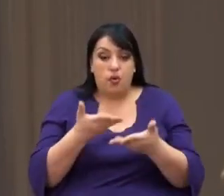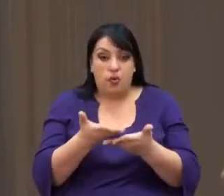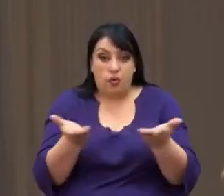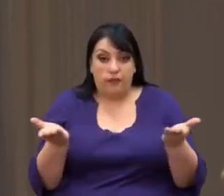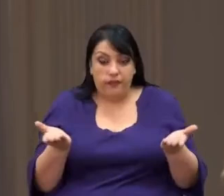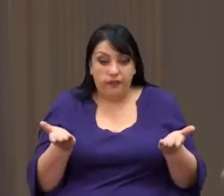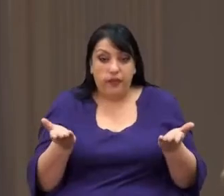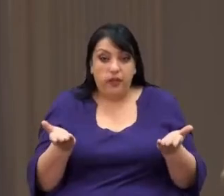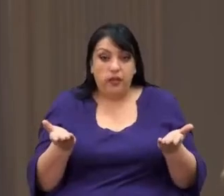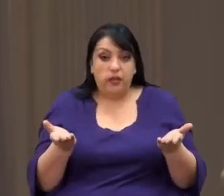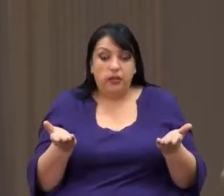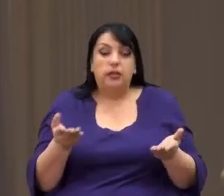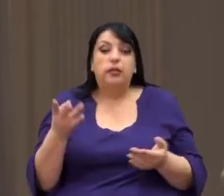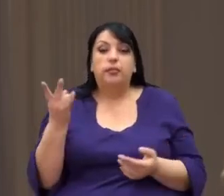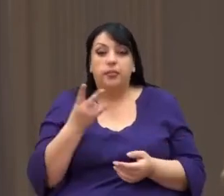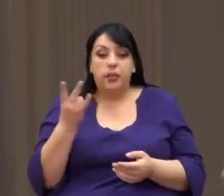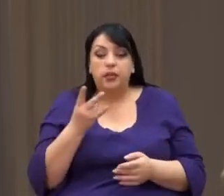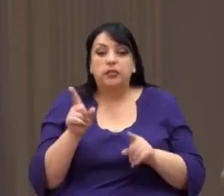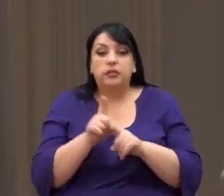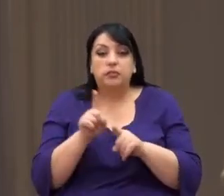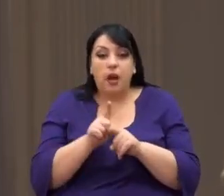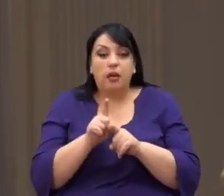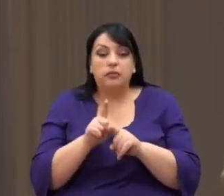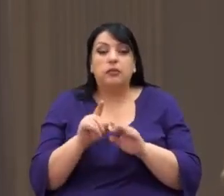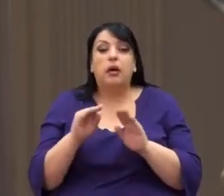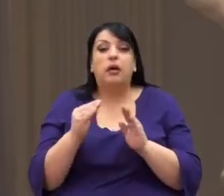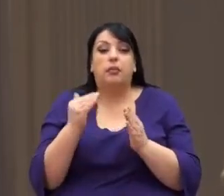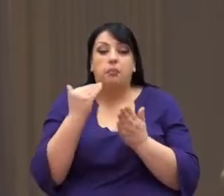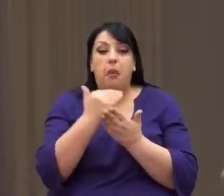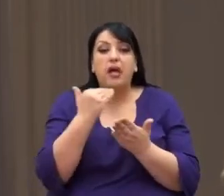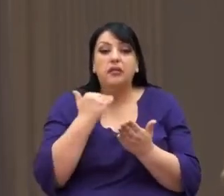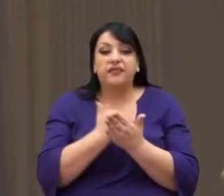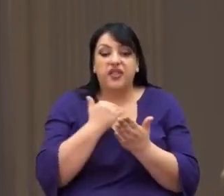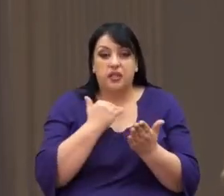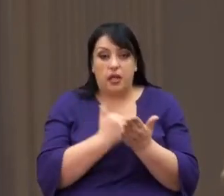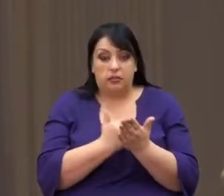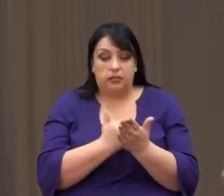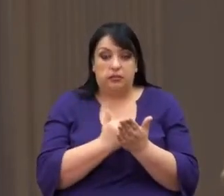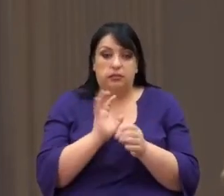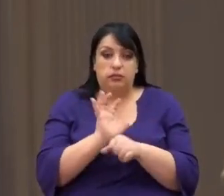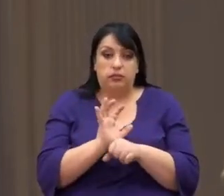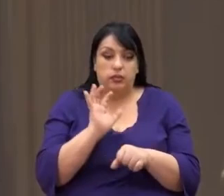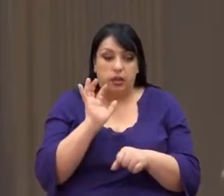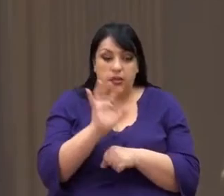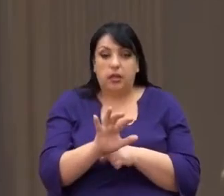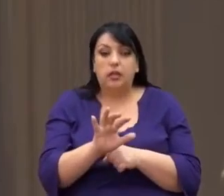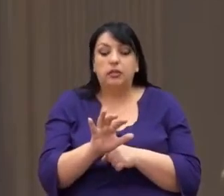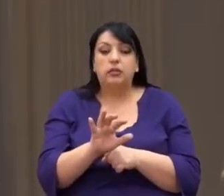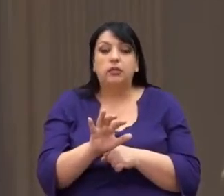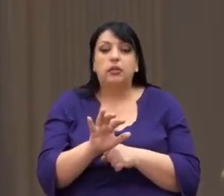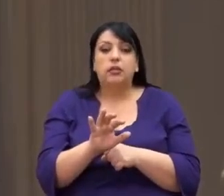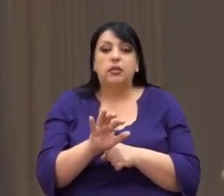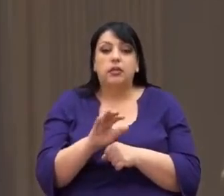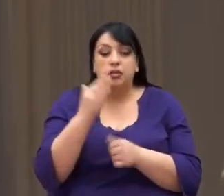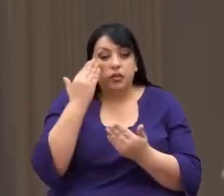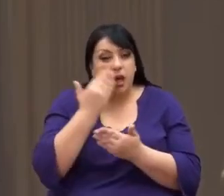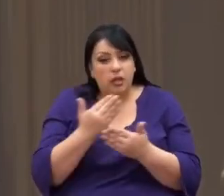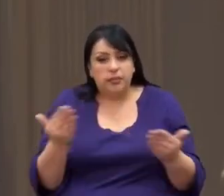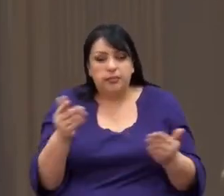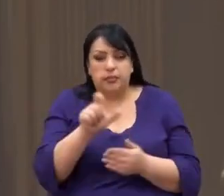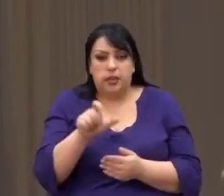նաև պատվիրան են փոխանցել տարբեր քաղաքական ուժերի միջոցով, և շատ